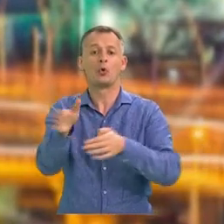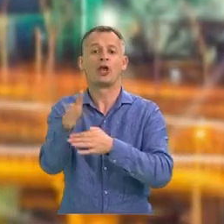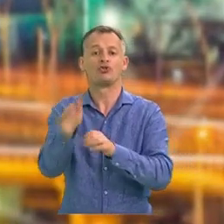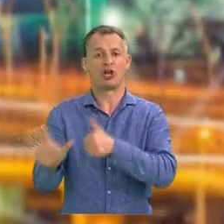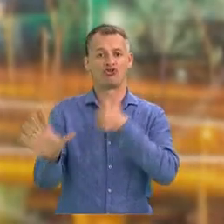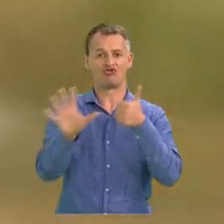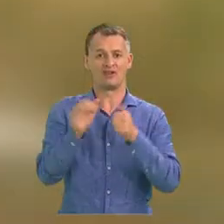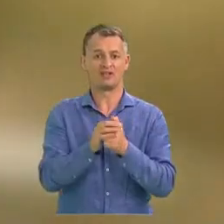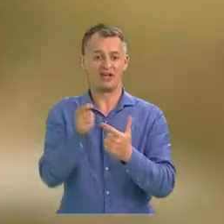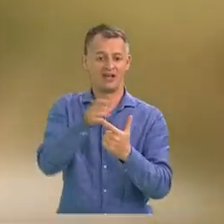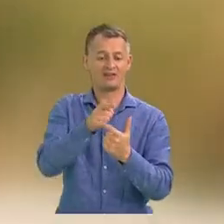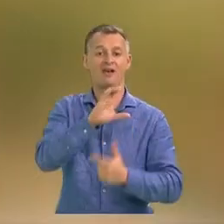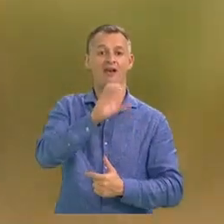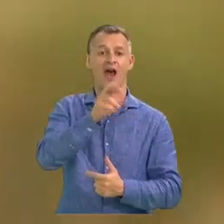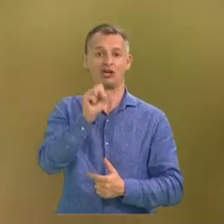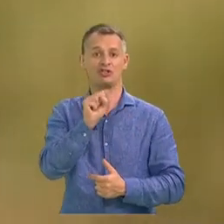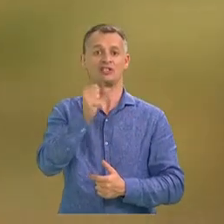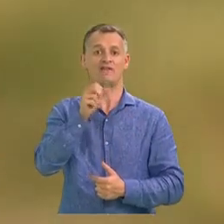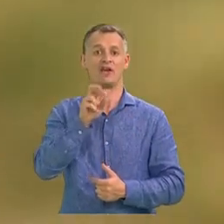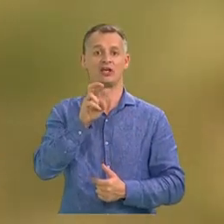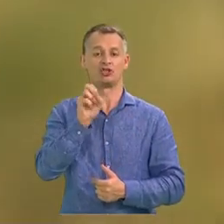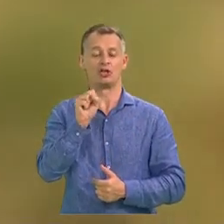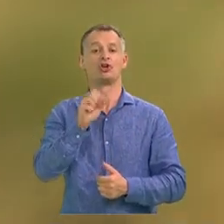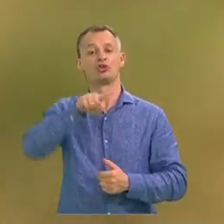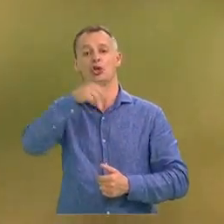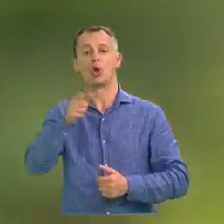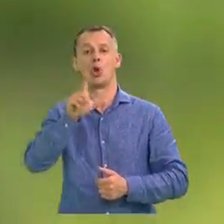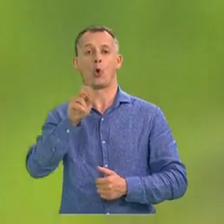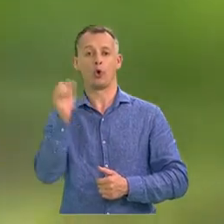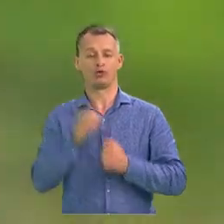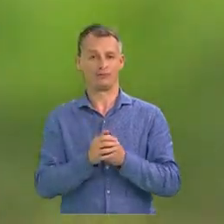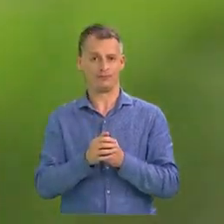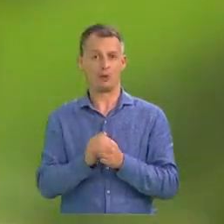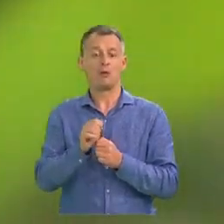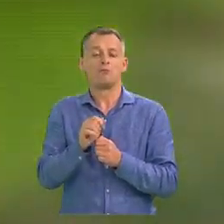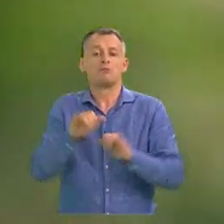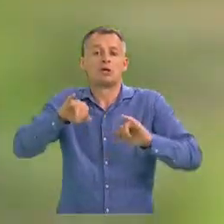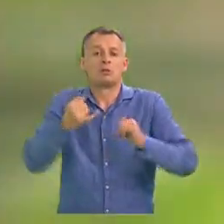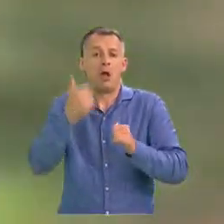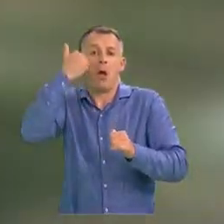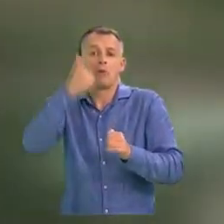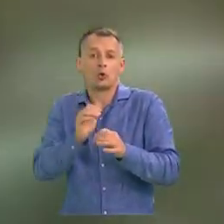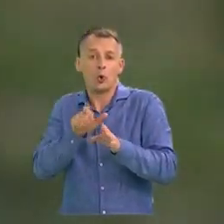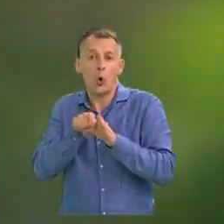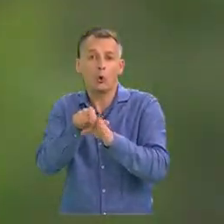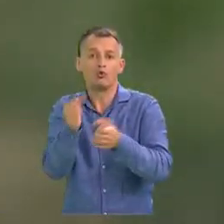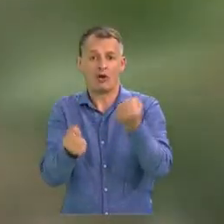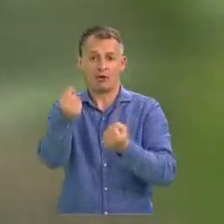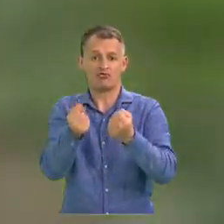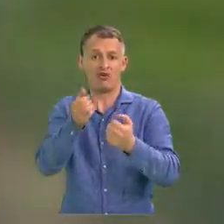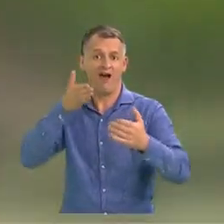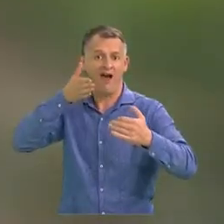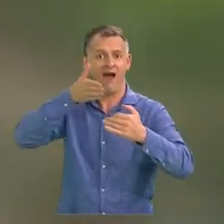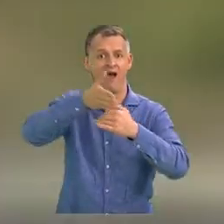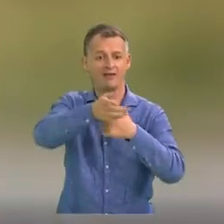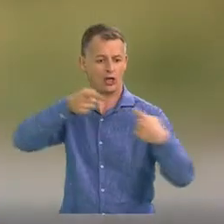6 între Caransebeș și Lugoș. Bărbatul circula cu viteză, iar la un moment dat a pierdut controlul volanului și a intrat pe contrasens.